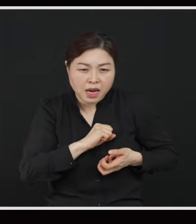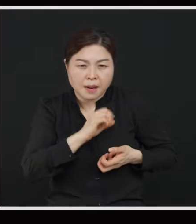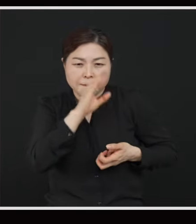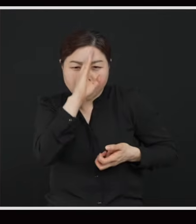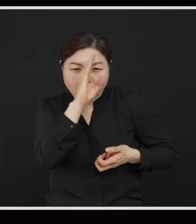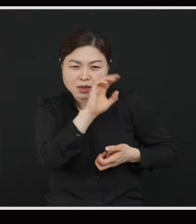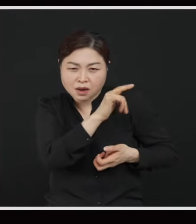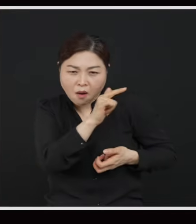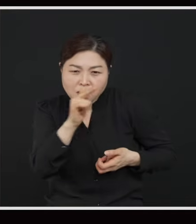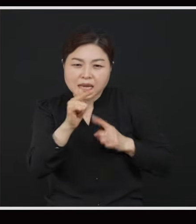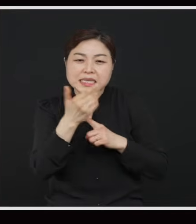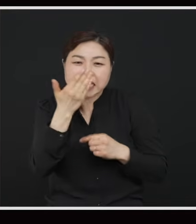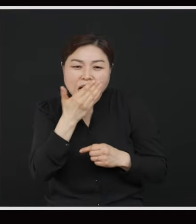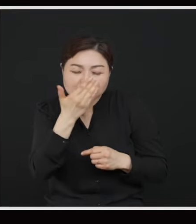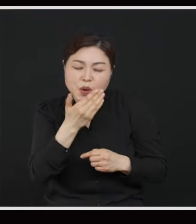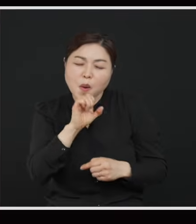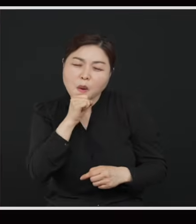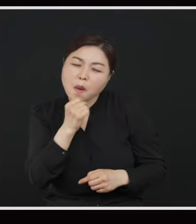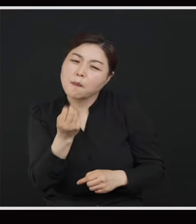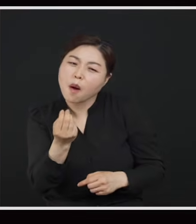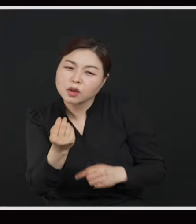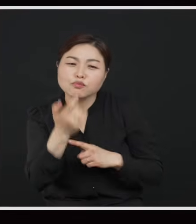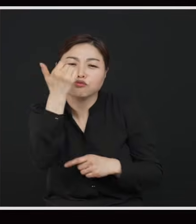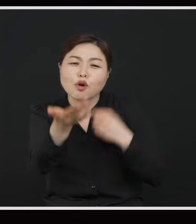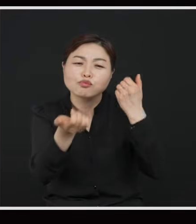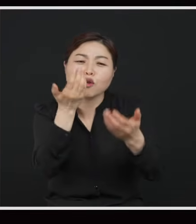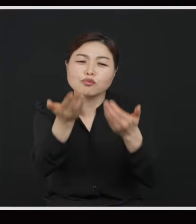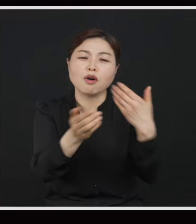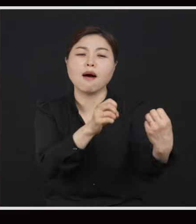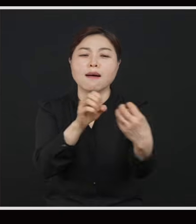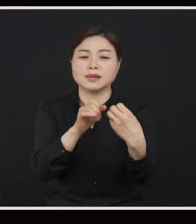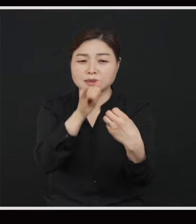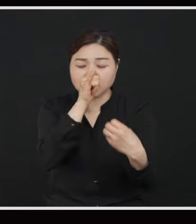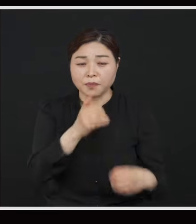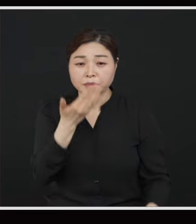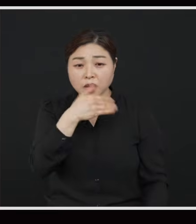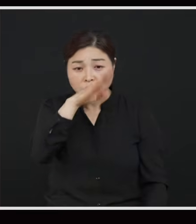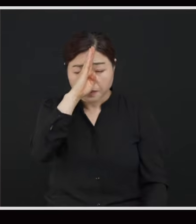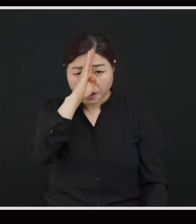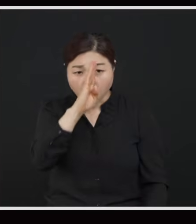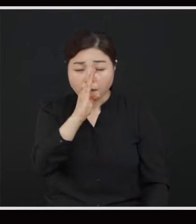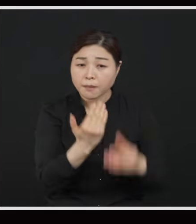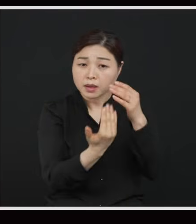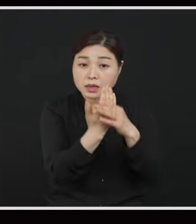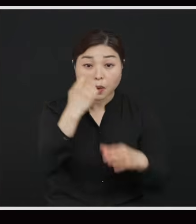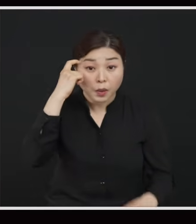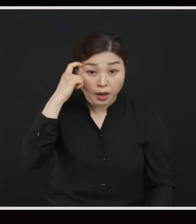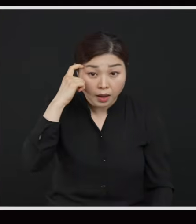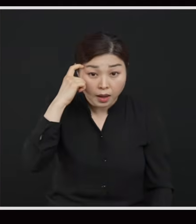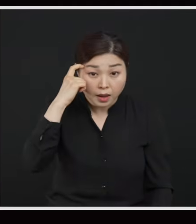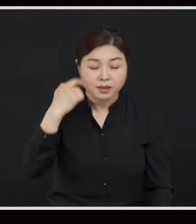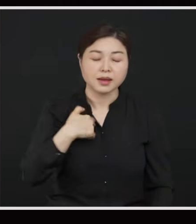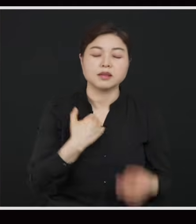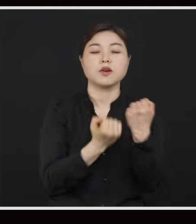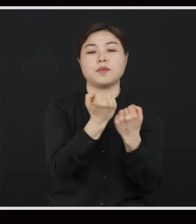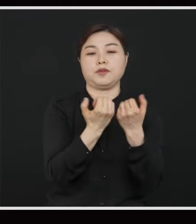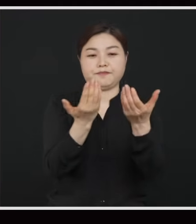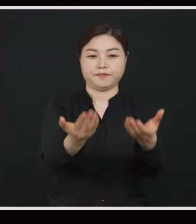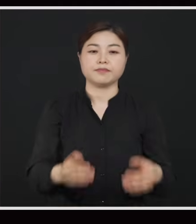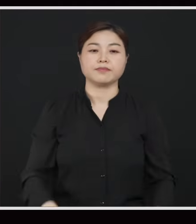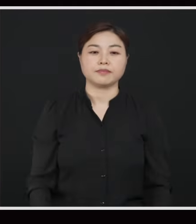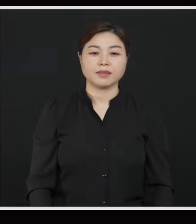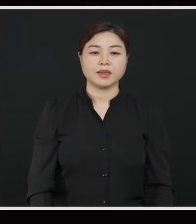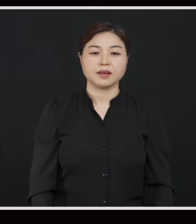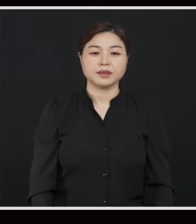당뇨 수치, 심혈관계. 이게 생각해 보세요. 당뇨병이 왜 생기는 거인지 제가 설명을 드릴게요.